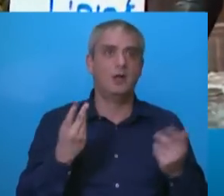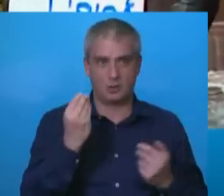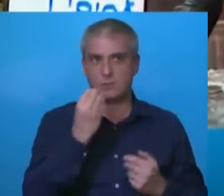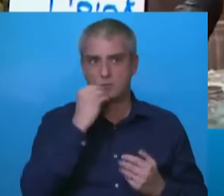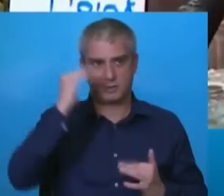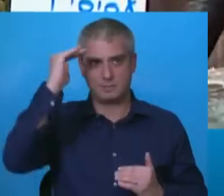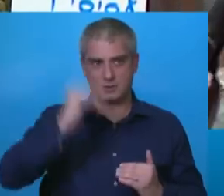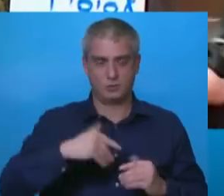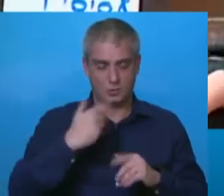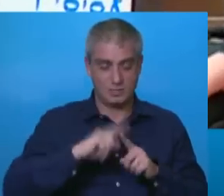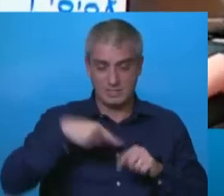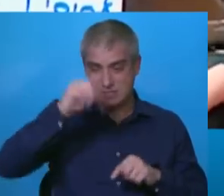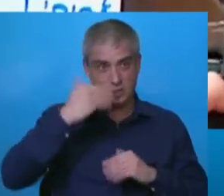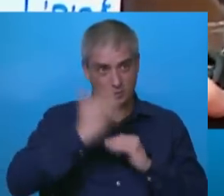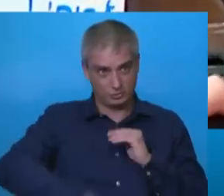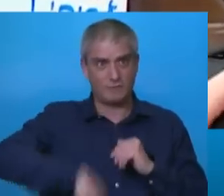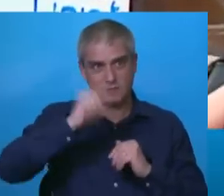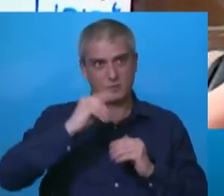ירדו.